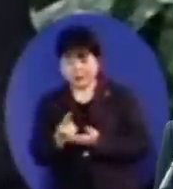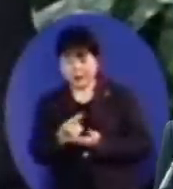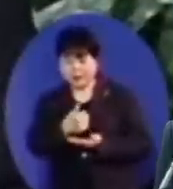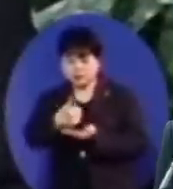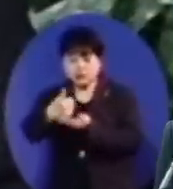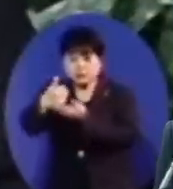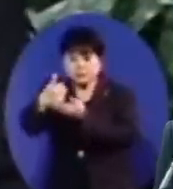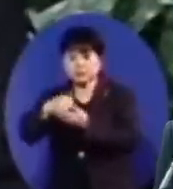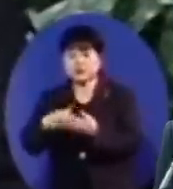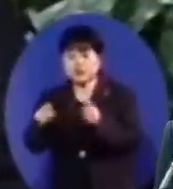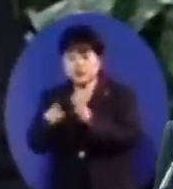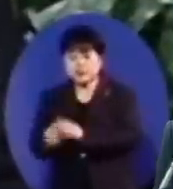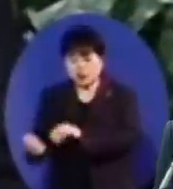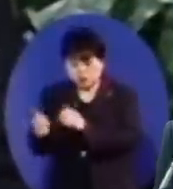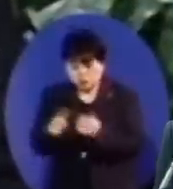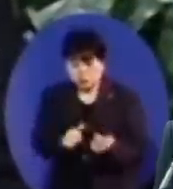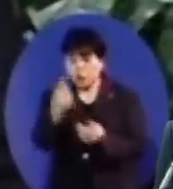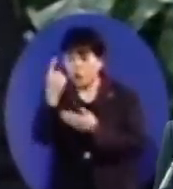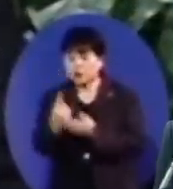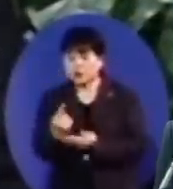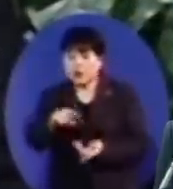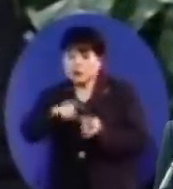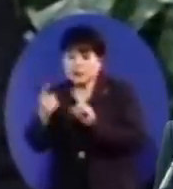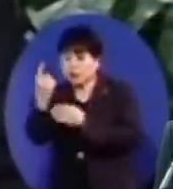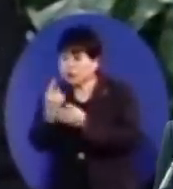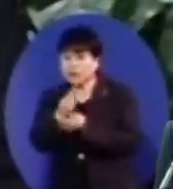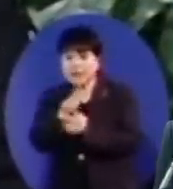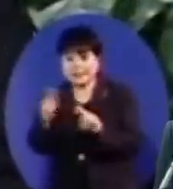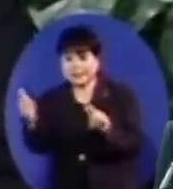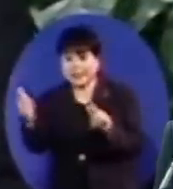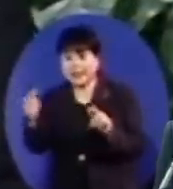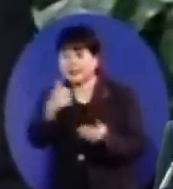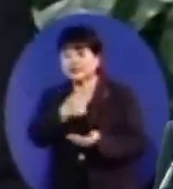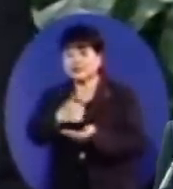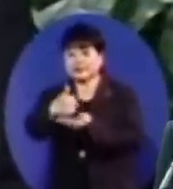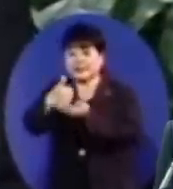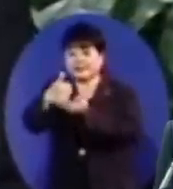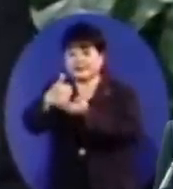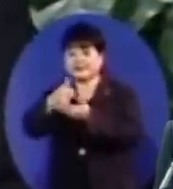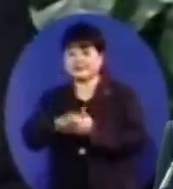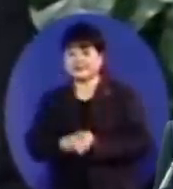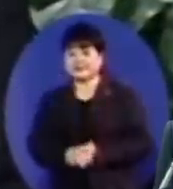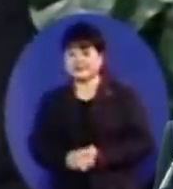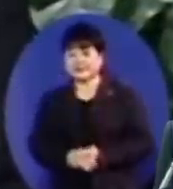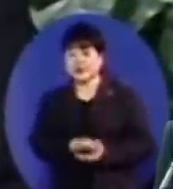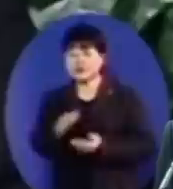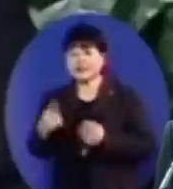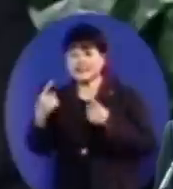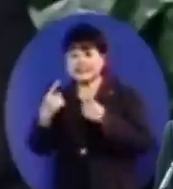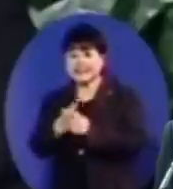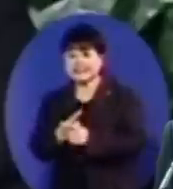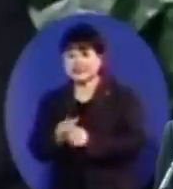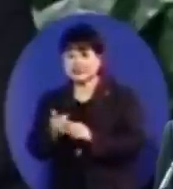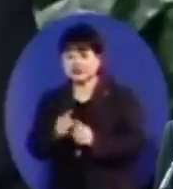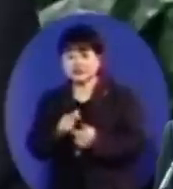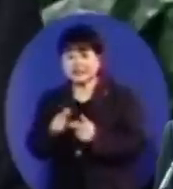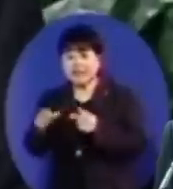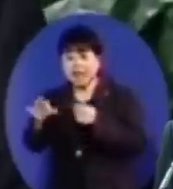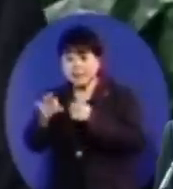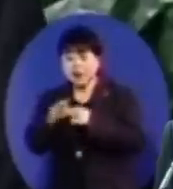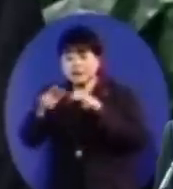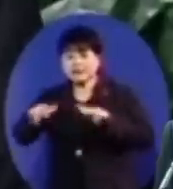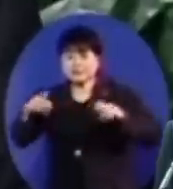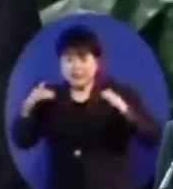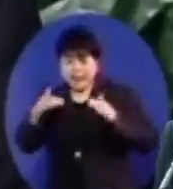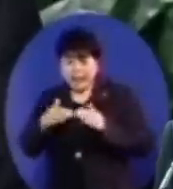주님은 우리를 위해서 죽으려고 오셨지 살려고 오지 않으셨습니다. 주님이 우리를 대신해서 죽지 않았으면 지금까지